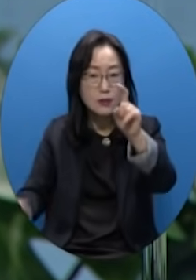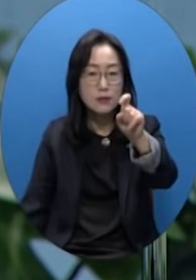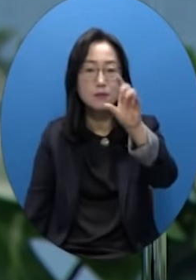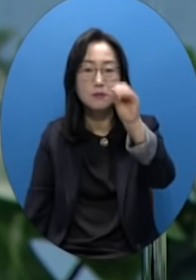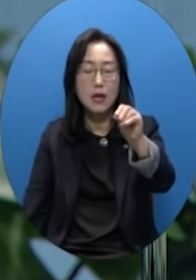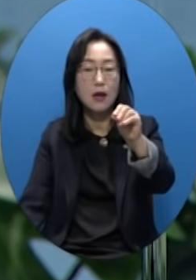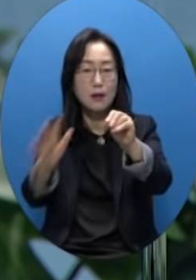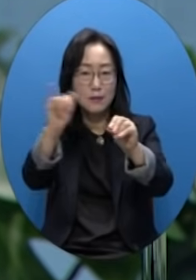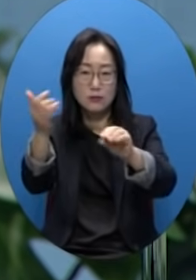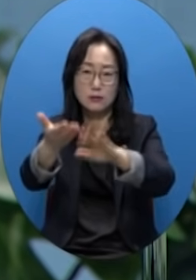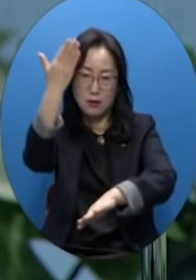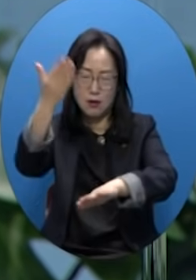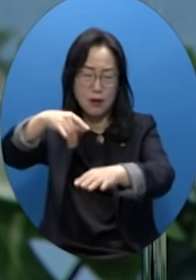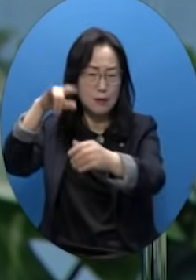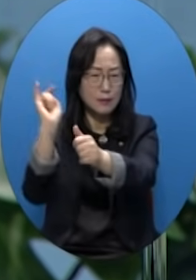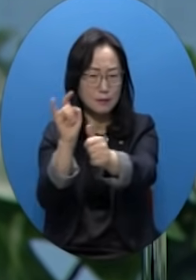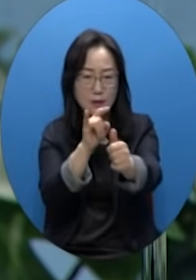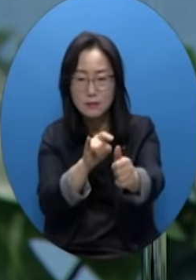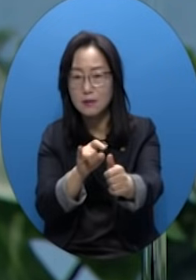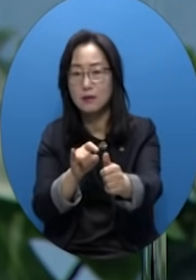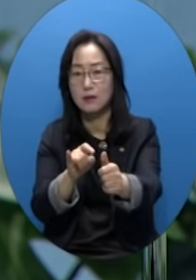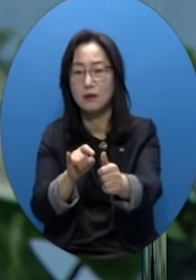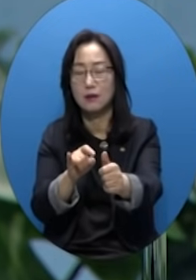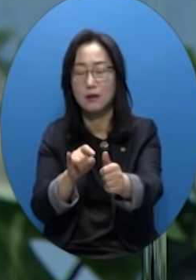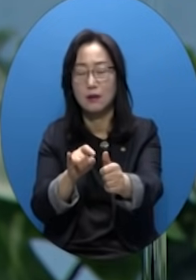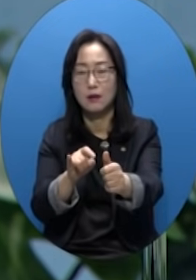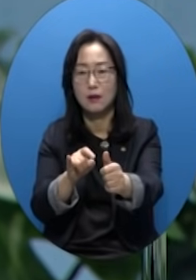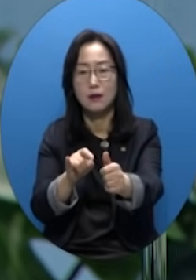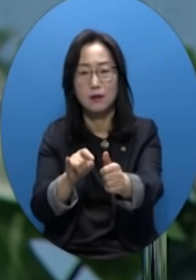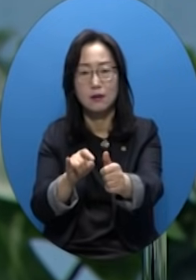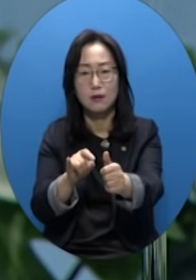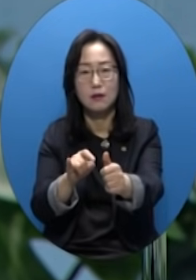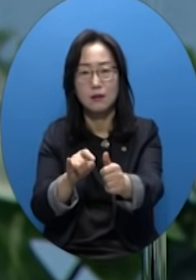혼자가 나오는 때가